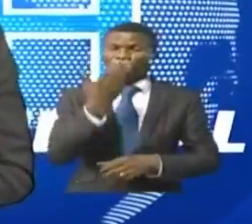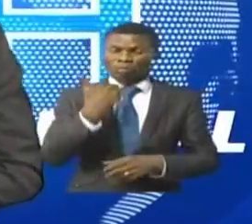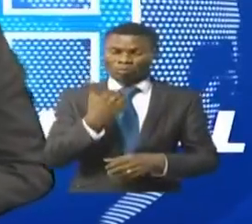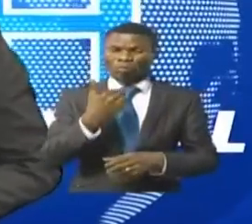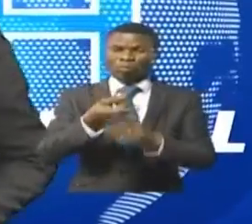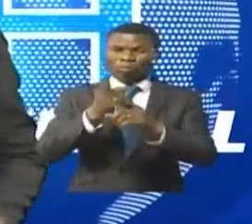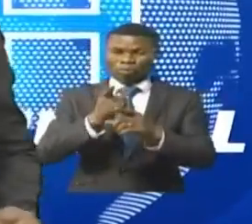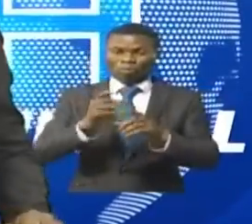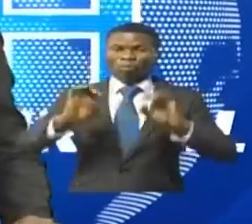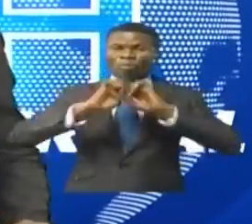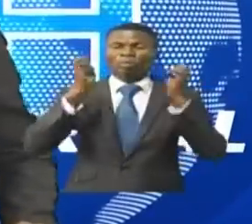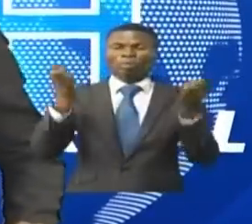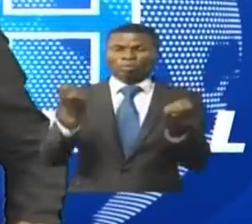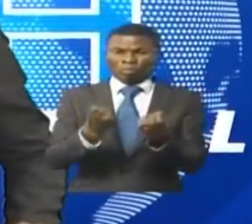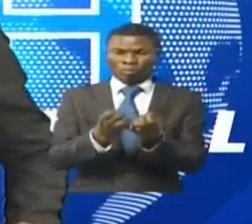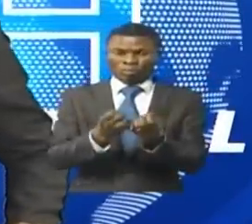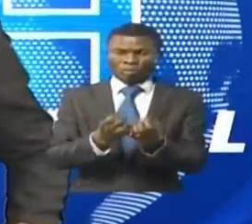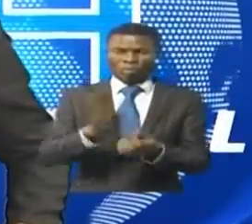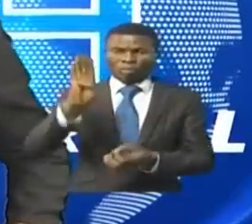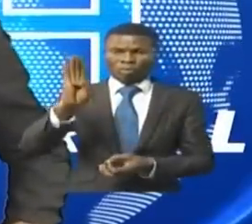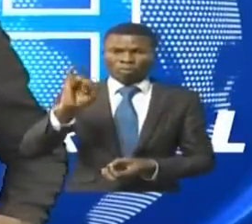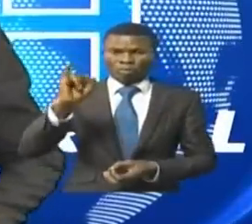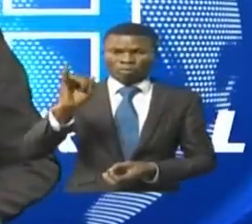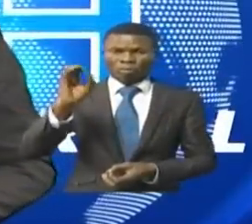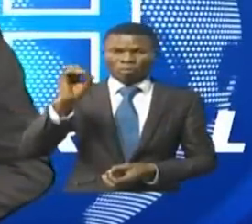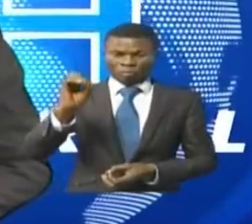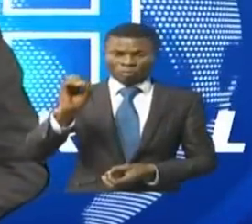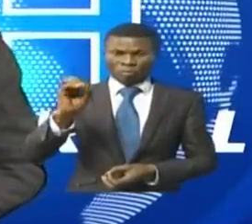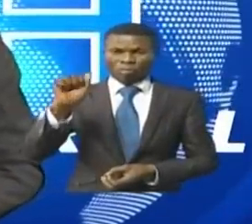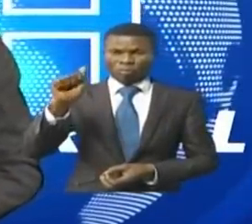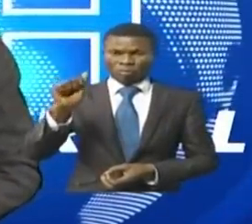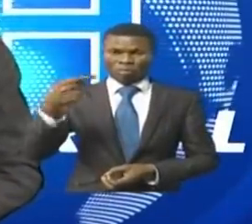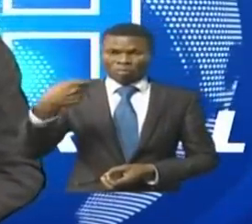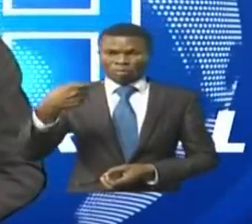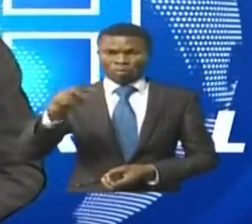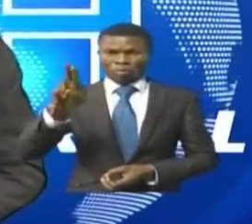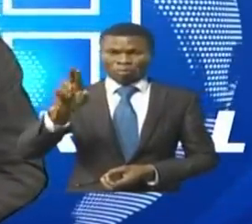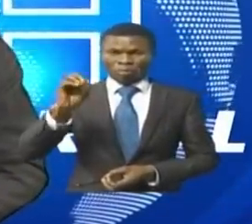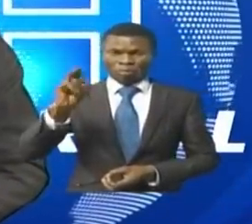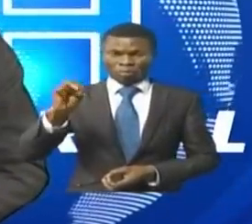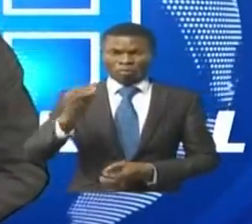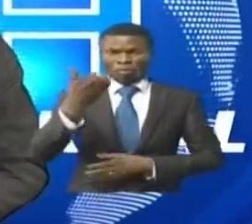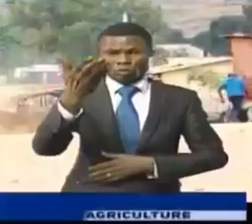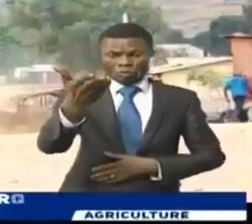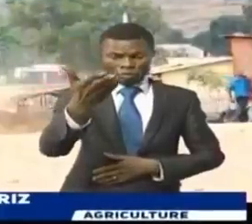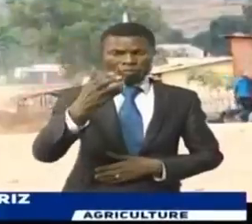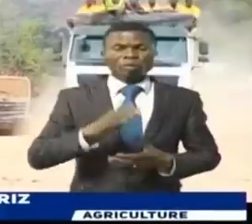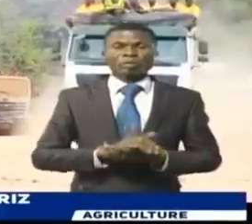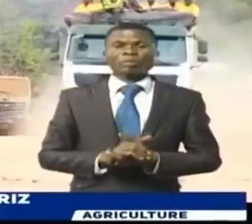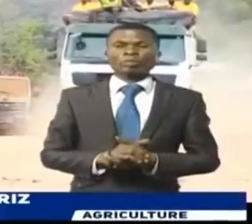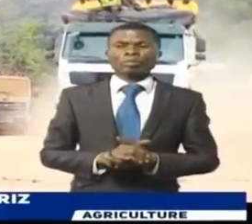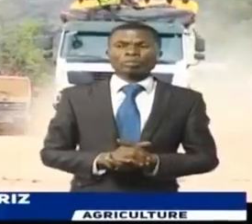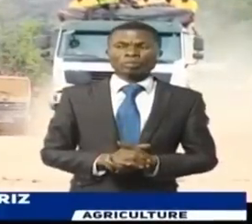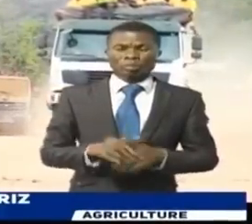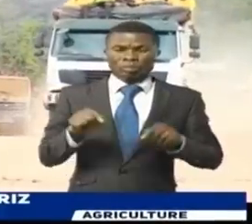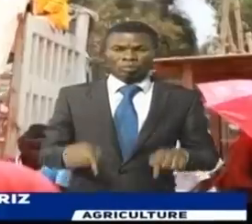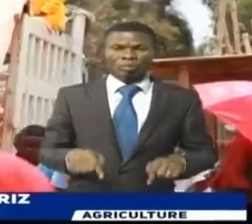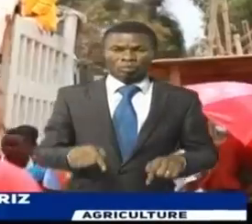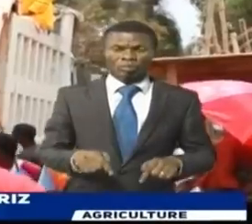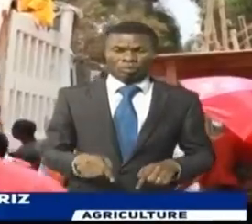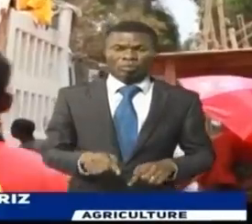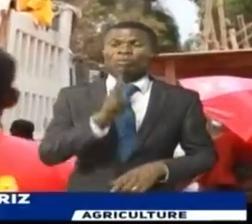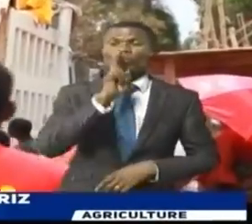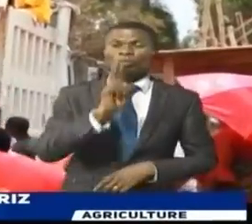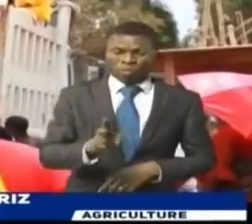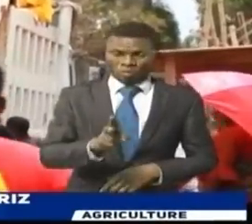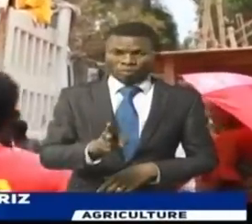l'œuvre de l'entreprise BioAgro. On fait le point avec Cédric Enina. Un rêve, aujourd'hui une réalité